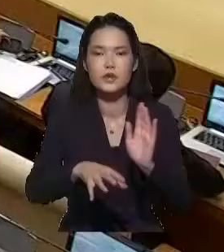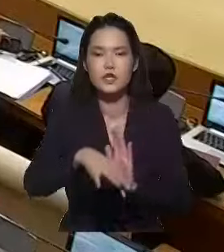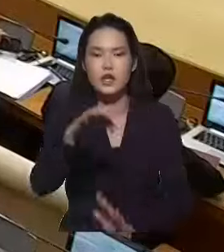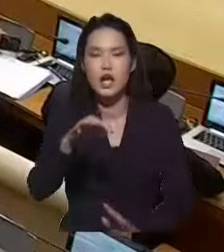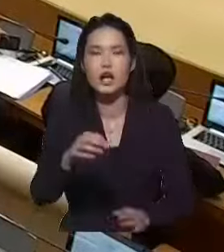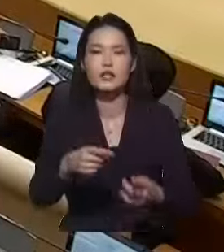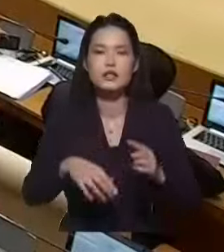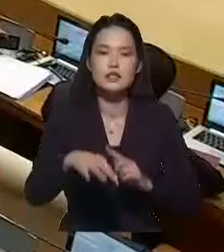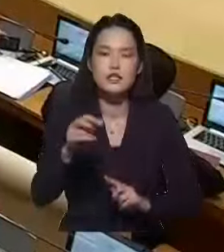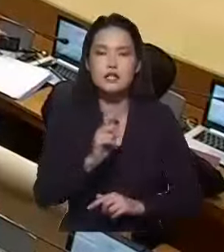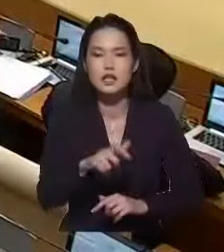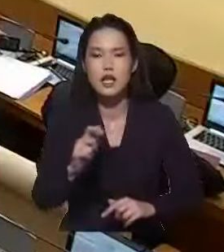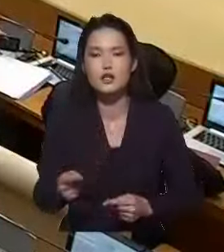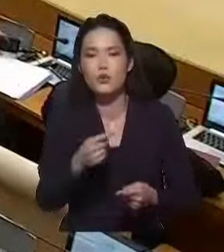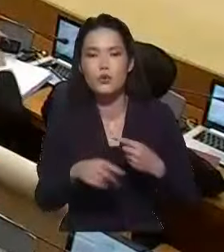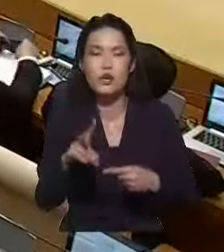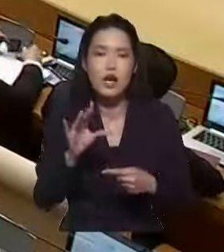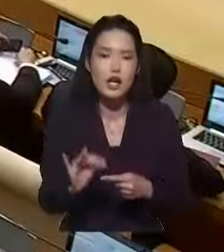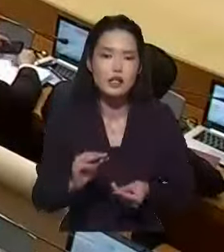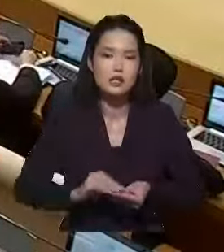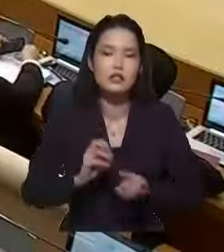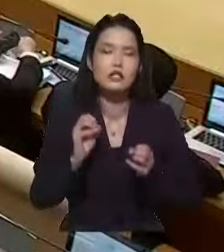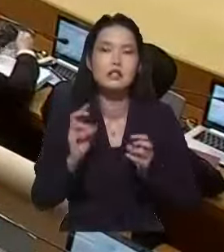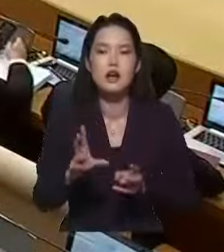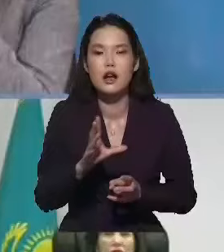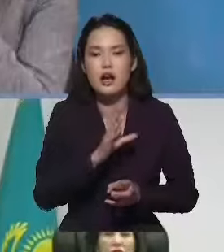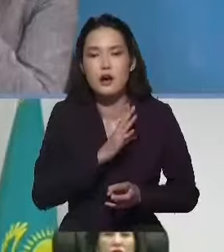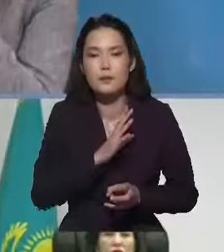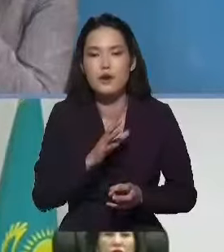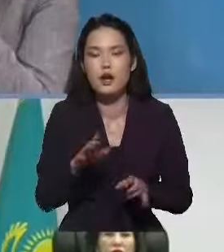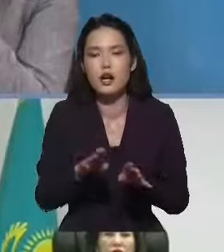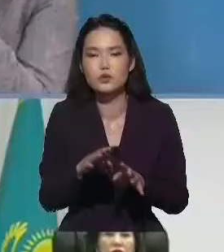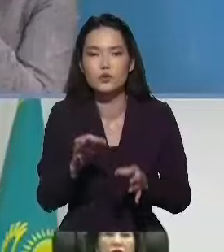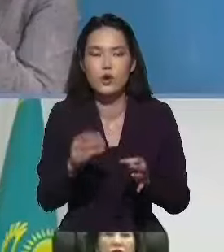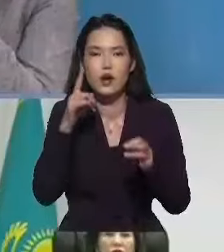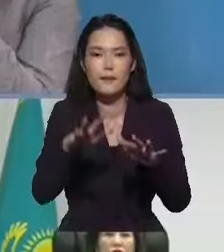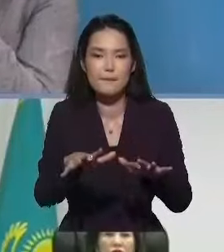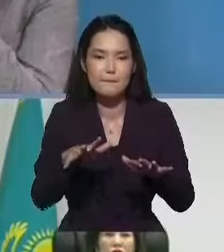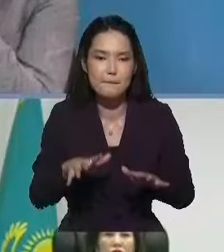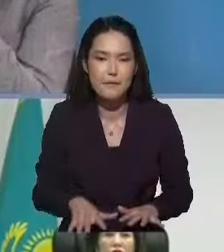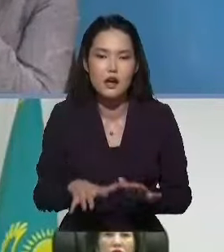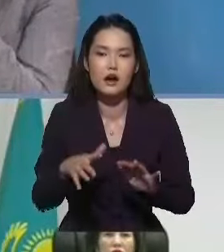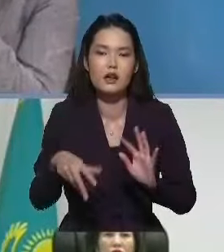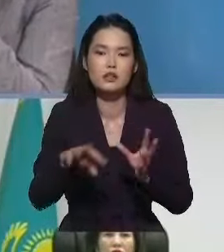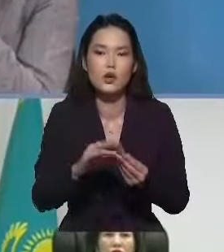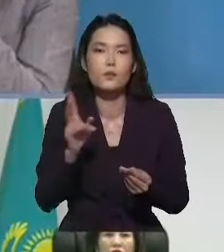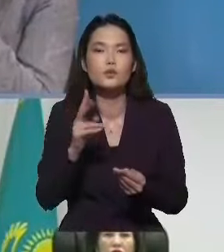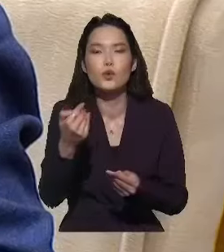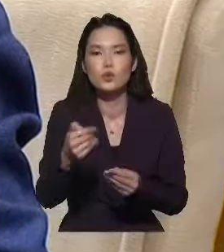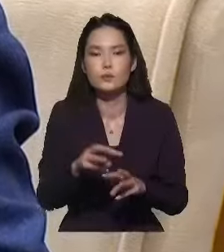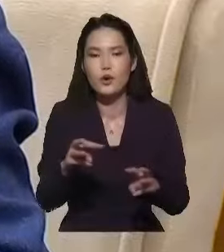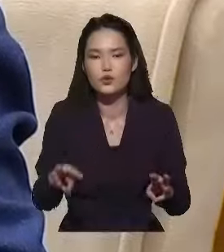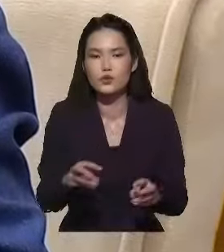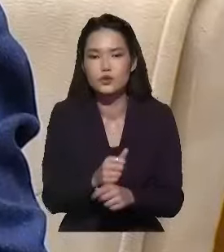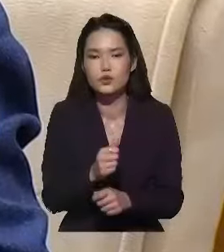возмутились тем, что новоиспеченный министр ПЧС Чингиз Аринов вместо себя в парламент отправил отвечать своего заместителя.